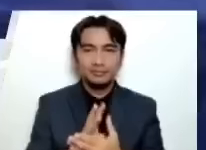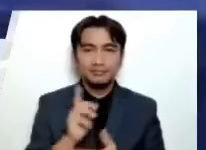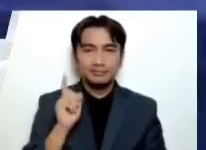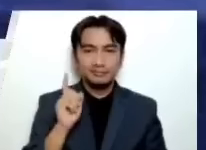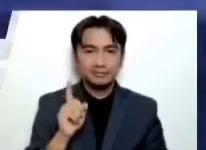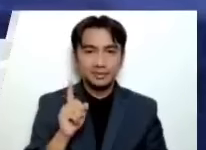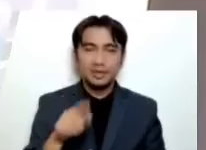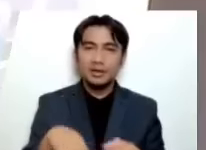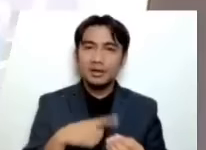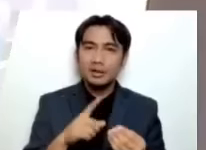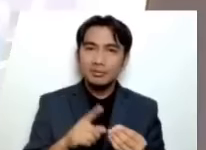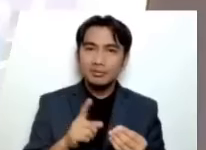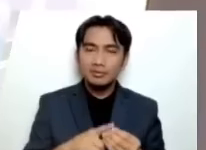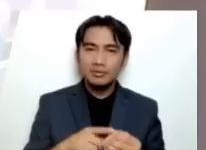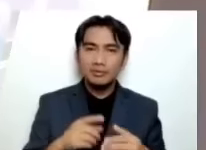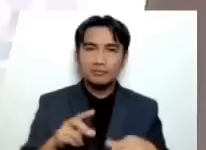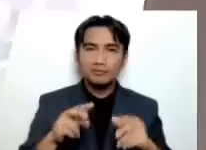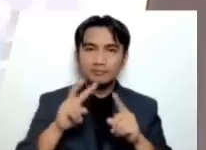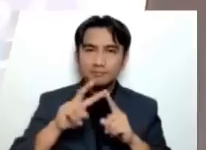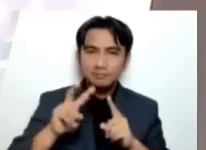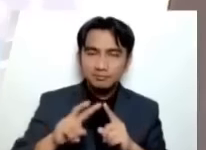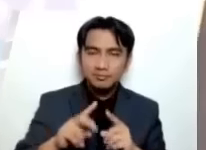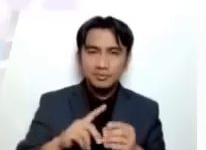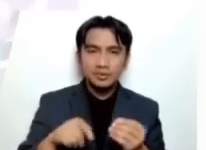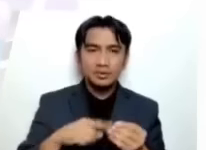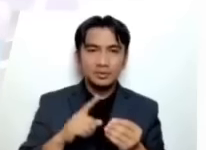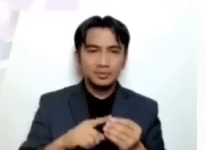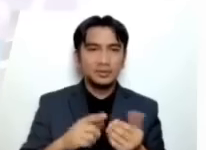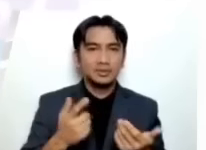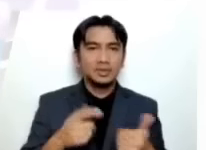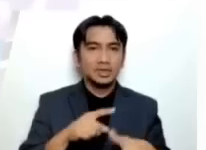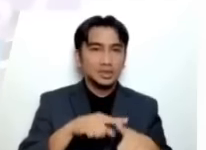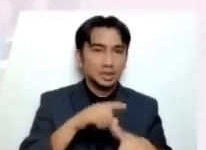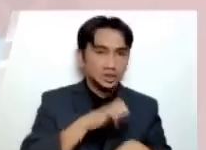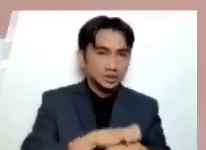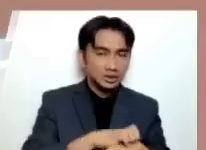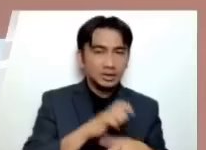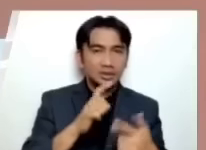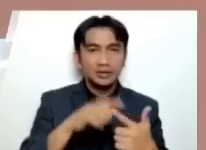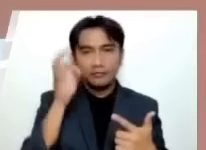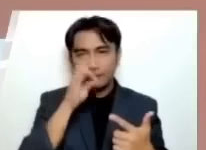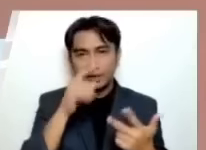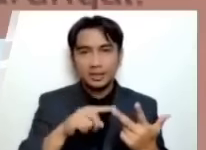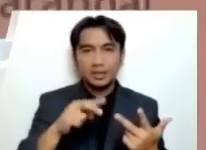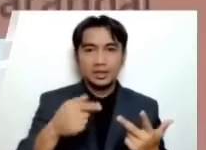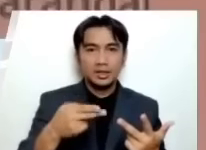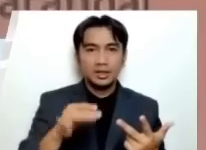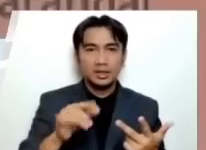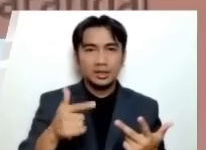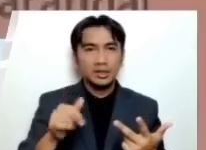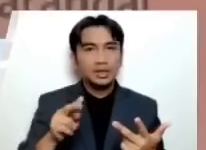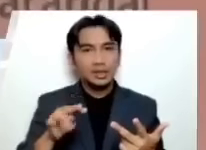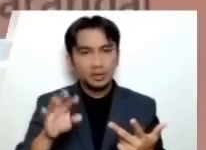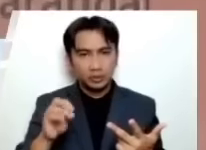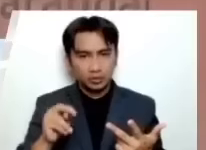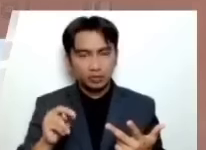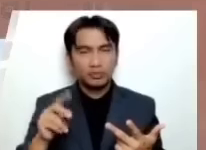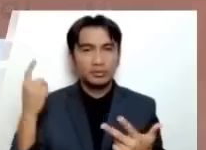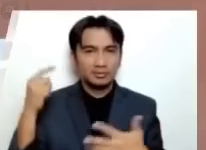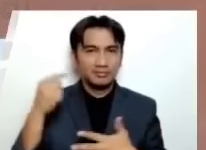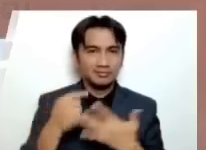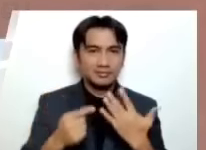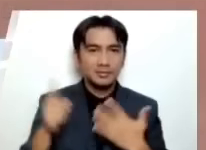ang bokabularyong trilingual, English, Hiligaynon, Filipino. Tandang bato ang mga manunulat